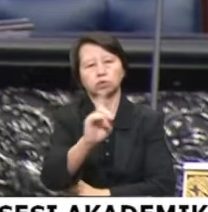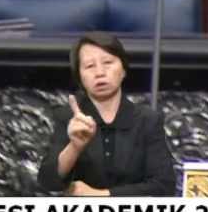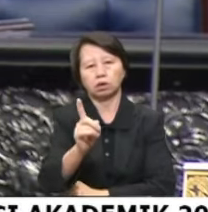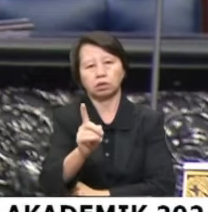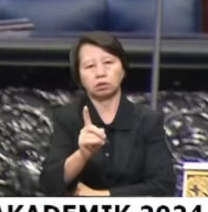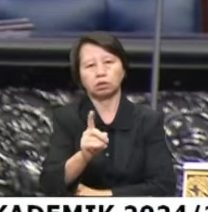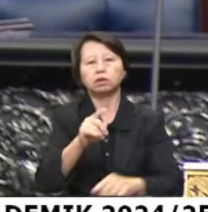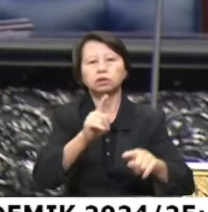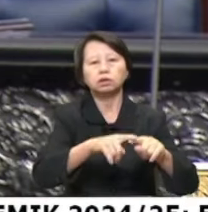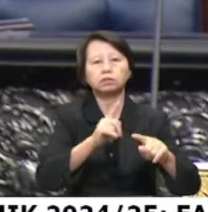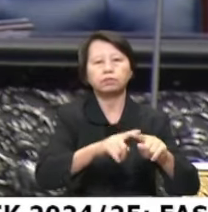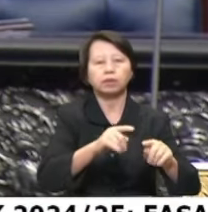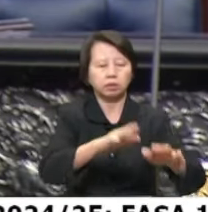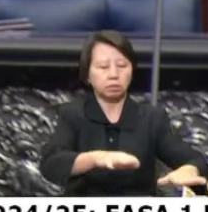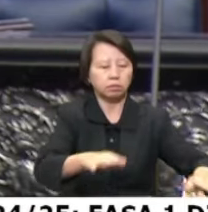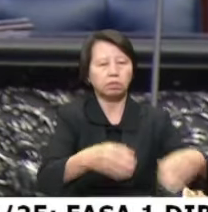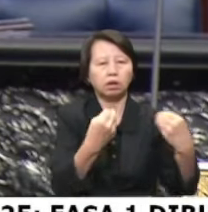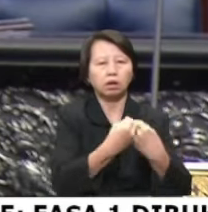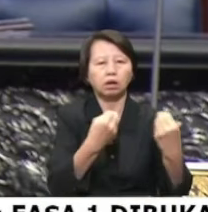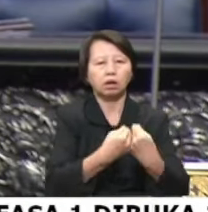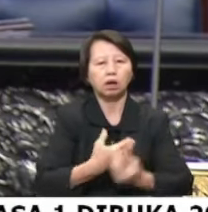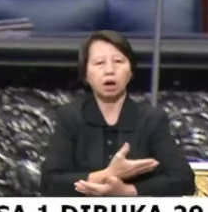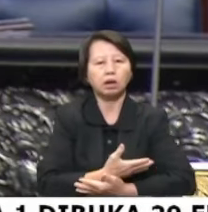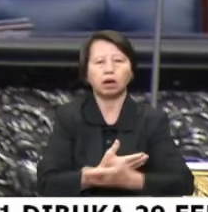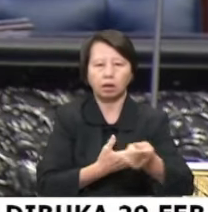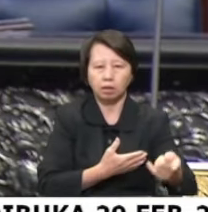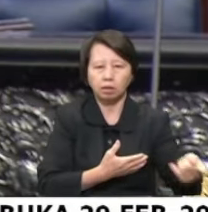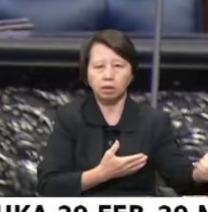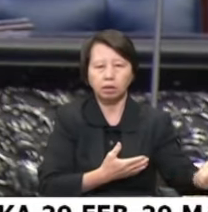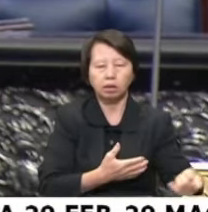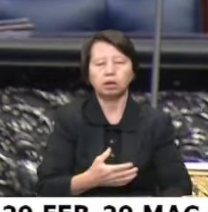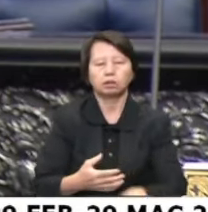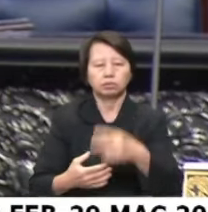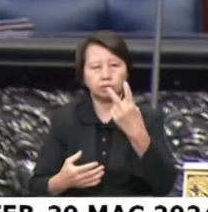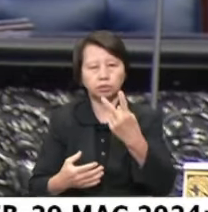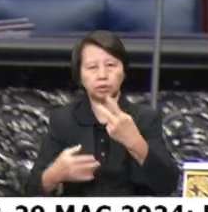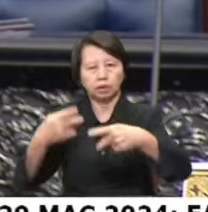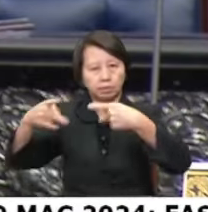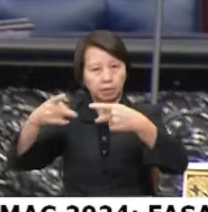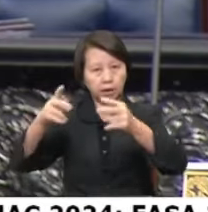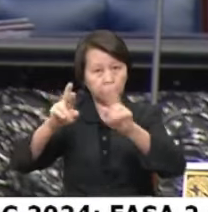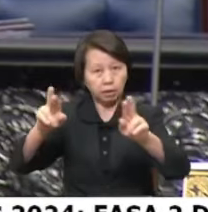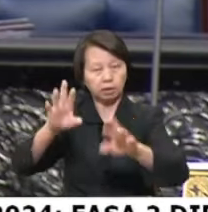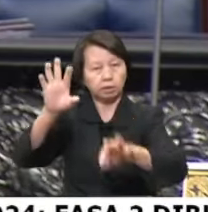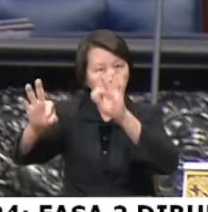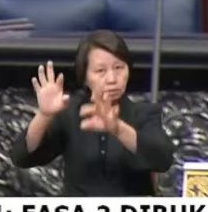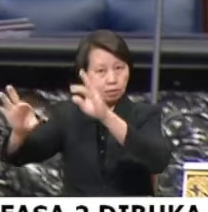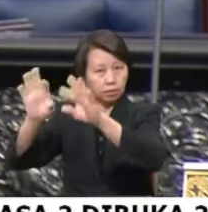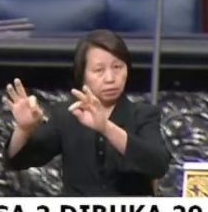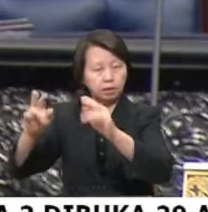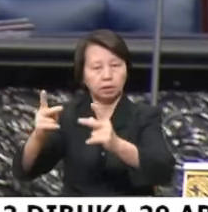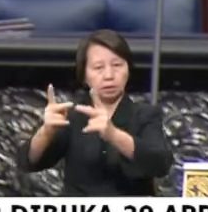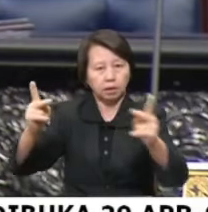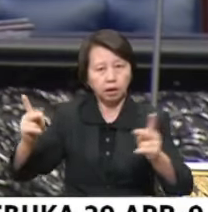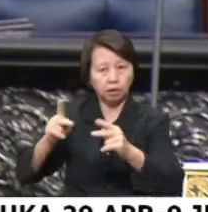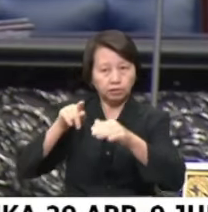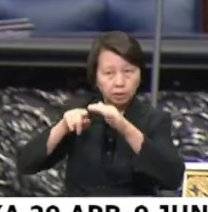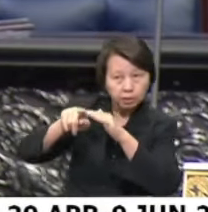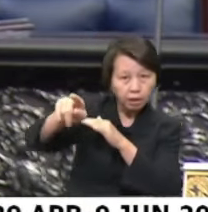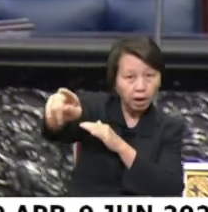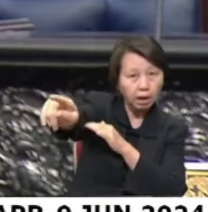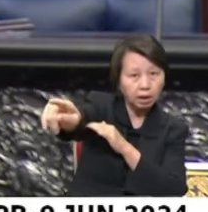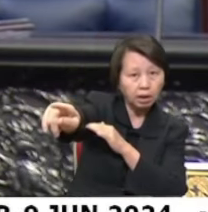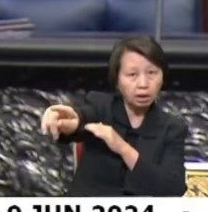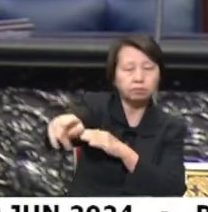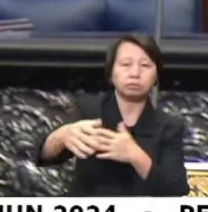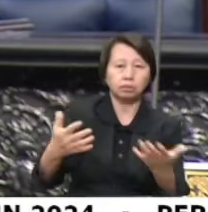iaitu memperluaskan pasar raya ataupun kedai terpilih di kawasan-kawasan yang lebih pendalaman ataupun